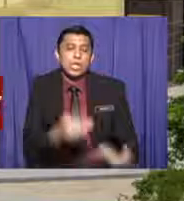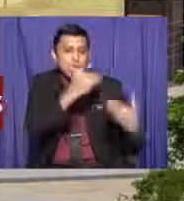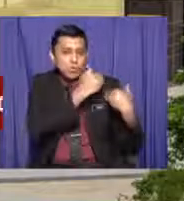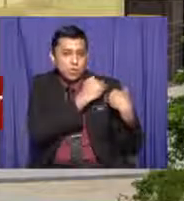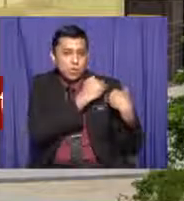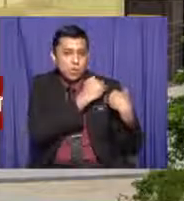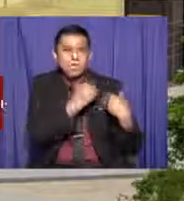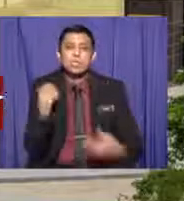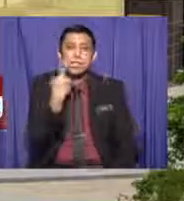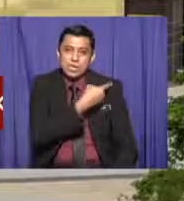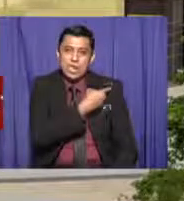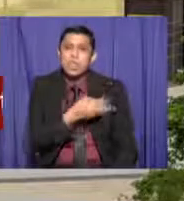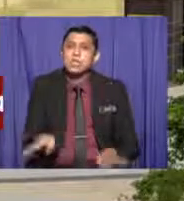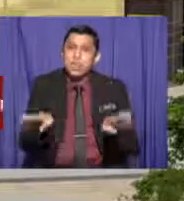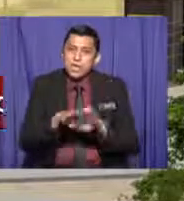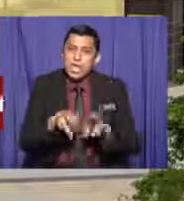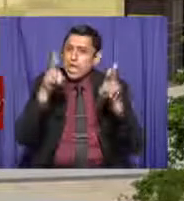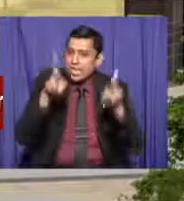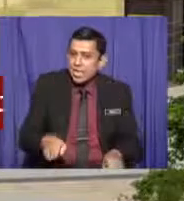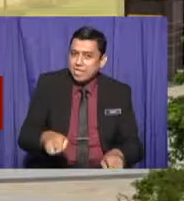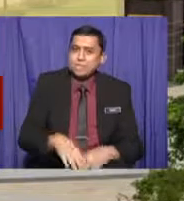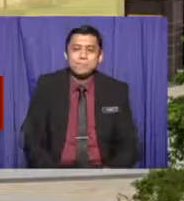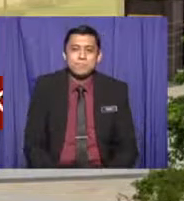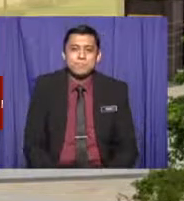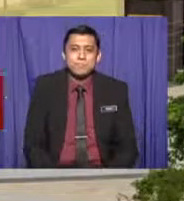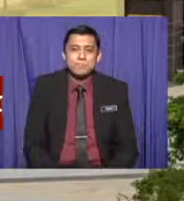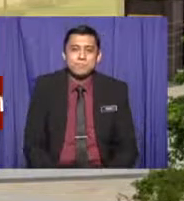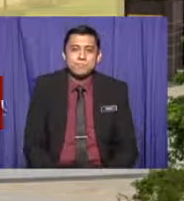tanggungjawab kita sebagai rakyat.